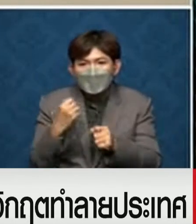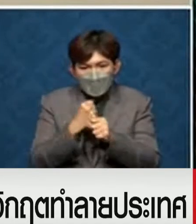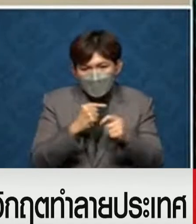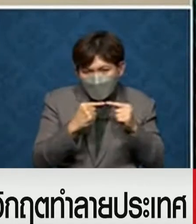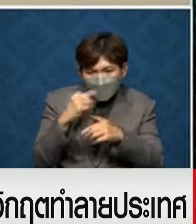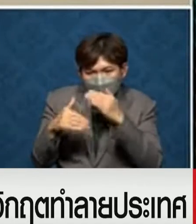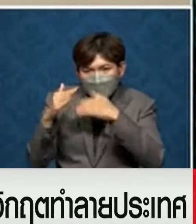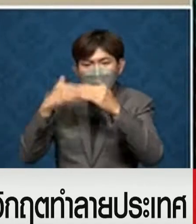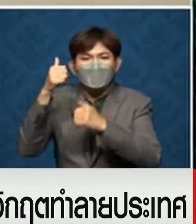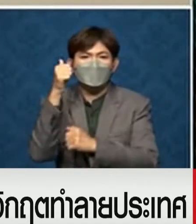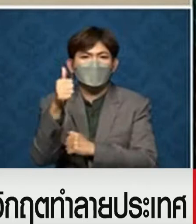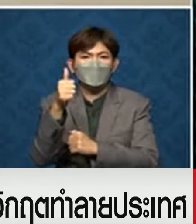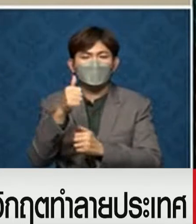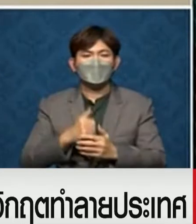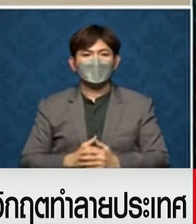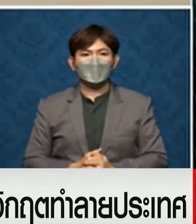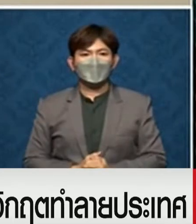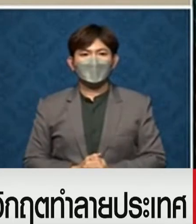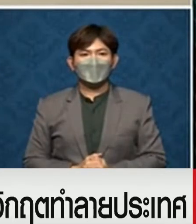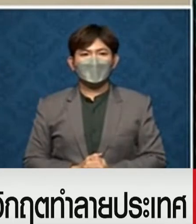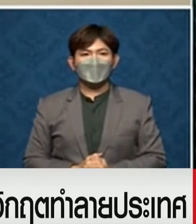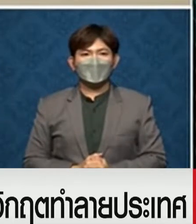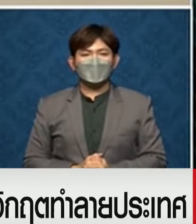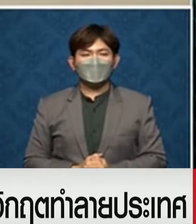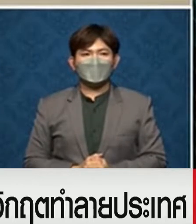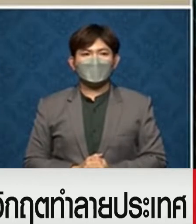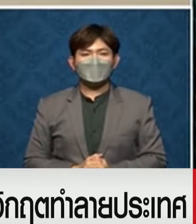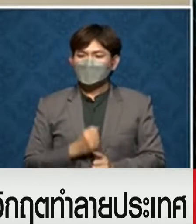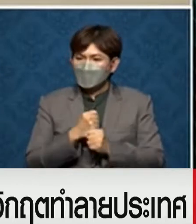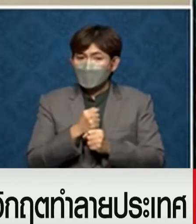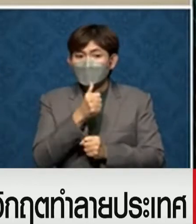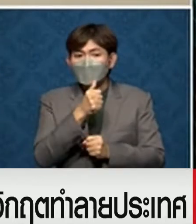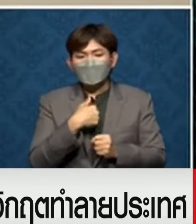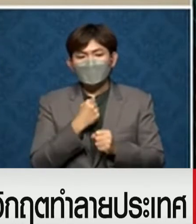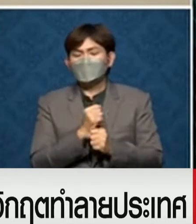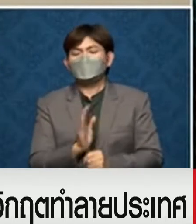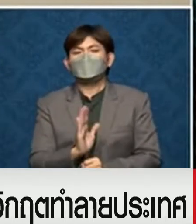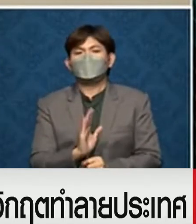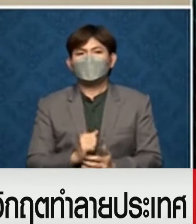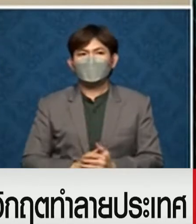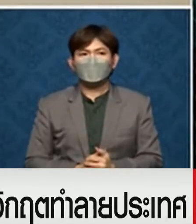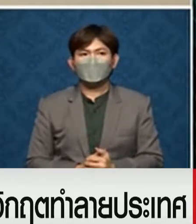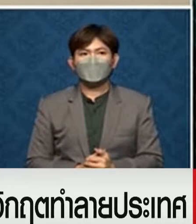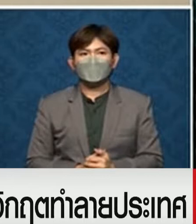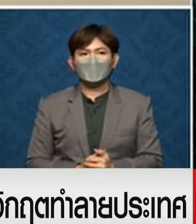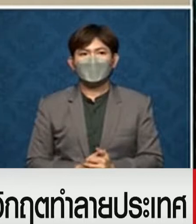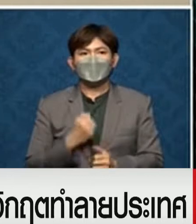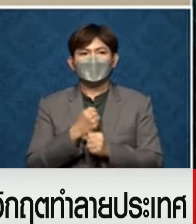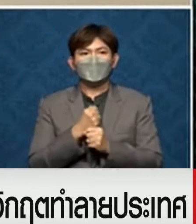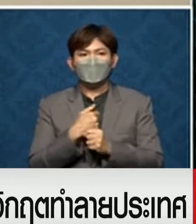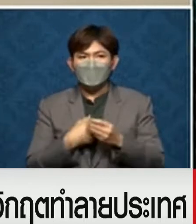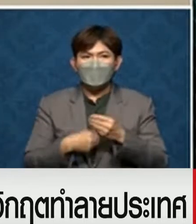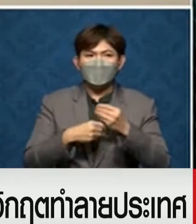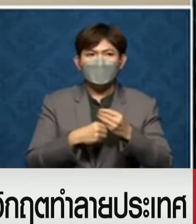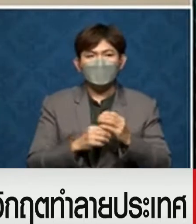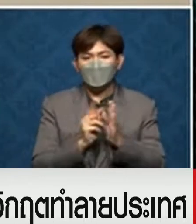เบี้ยขยายเวลาการชำระหนี้นี่ให้เงินในมาตรการต่างๆไปถามประชาชน 30 40ล้านคนดูแล้วก็